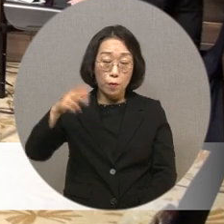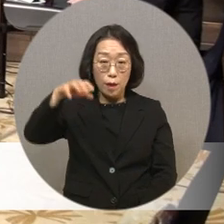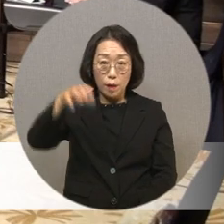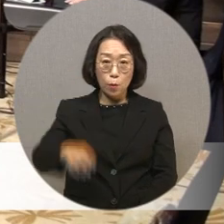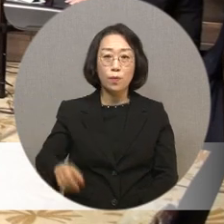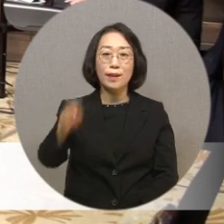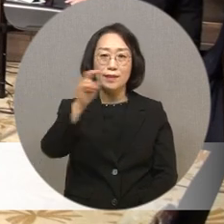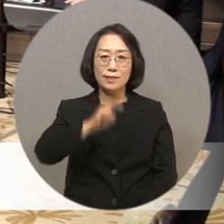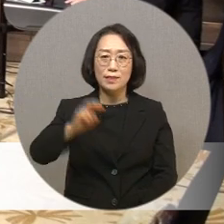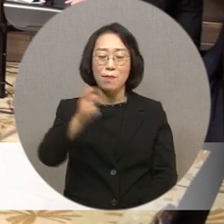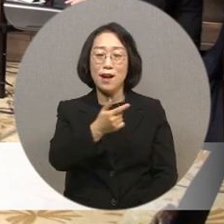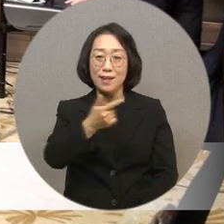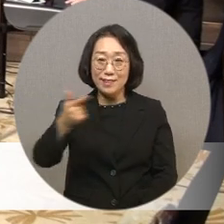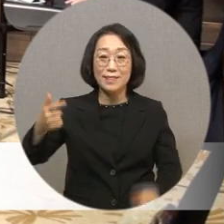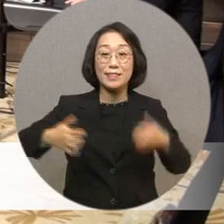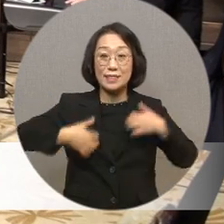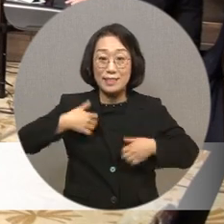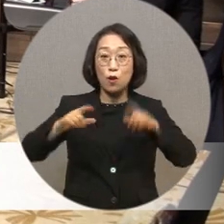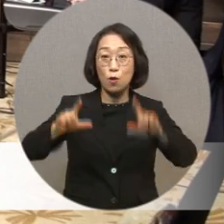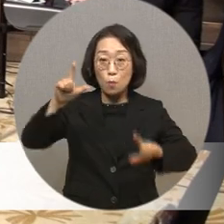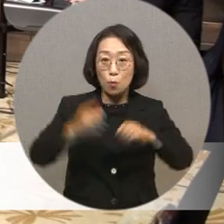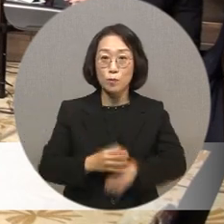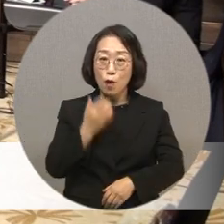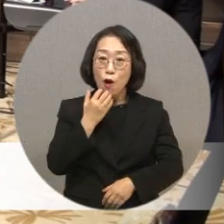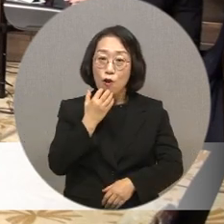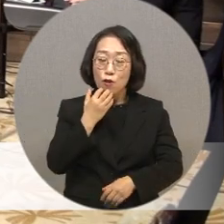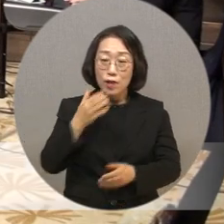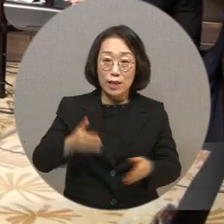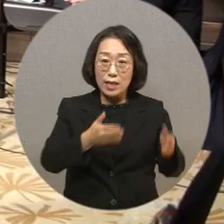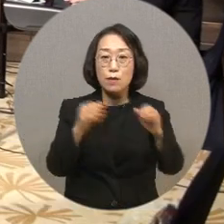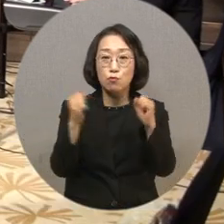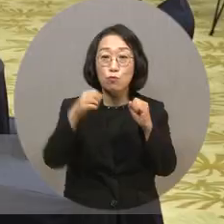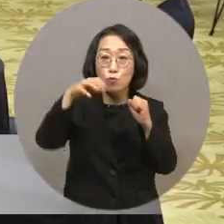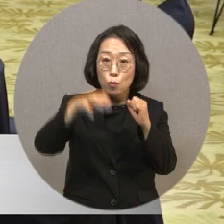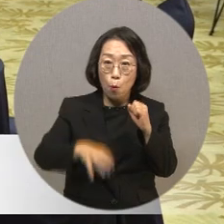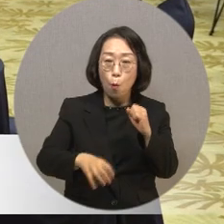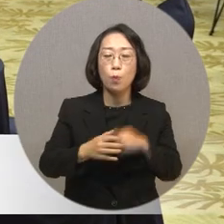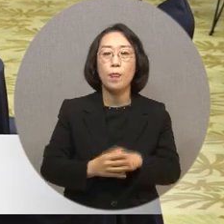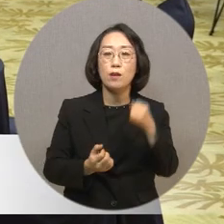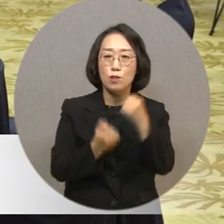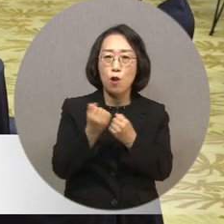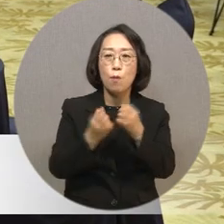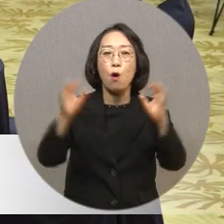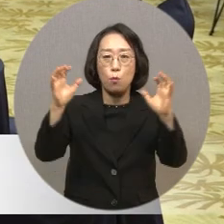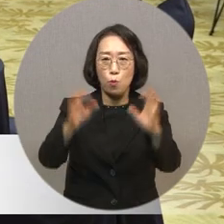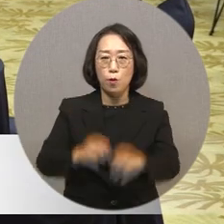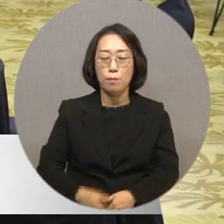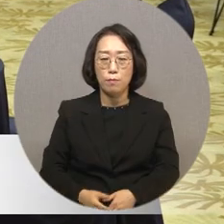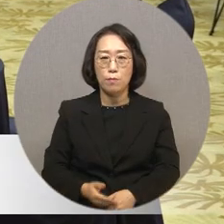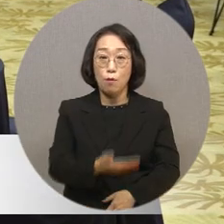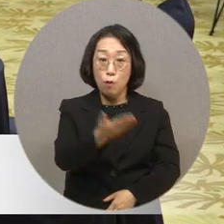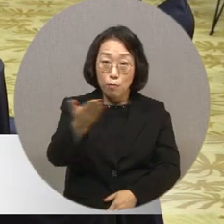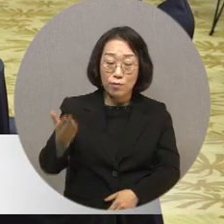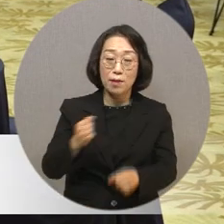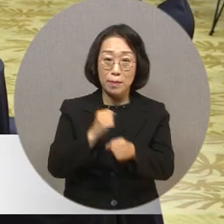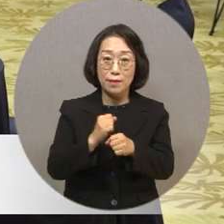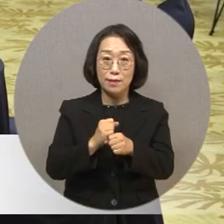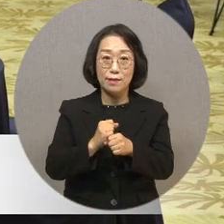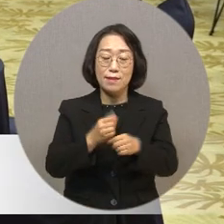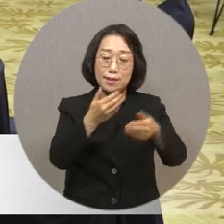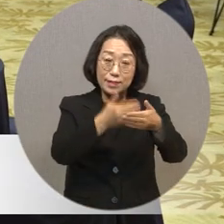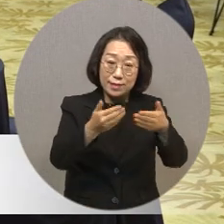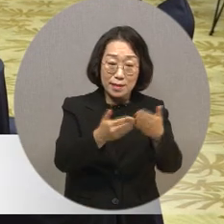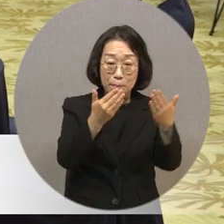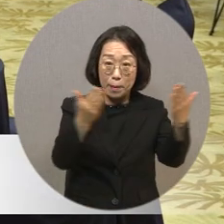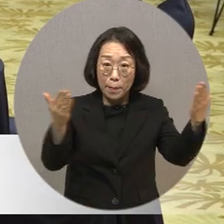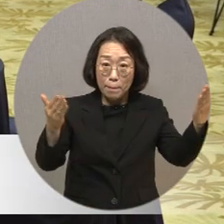음악으로 부르면 코트라 경기북부지원단이 찾아가는 설명회 현장입니다. 장애인 여러분들이 만든 그 예술작품들을 봤습니다.